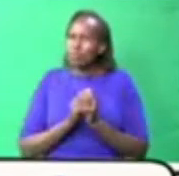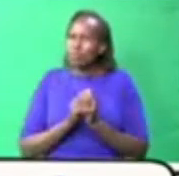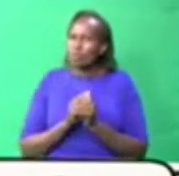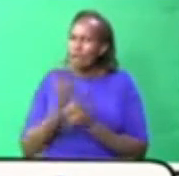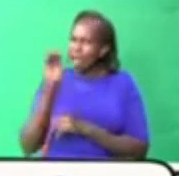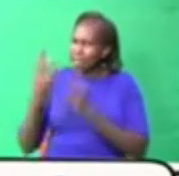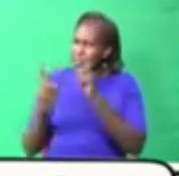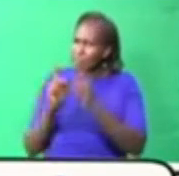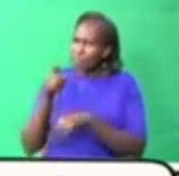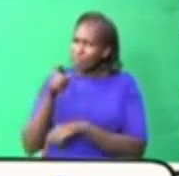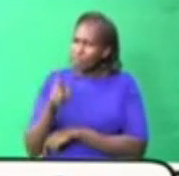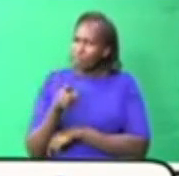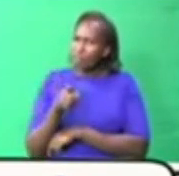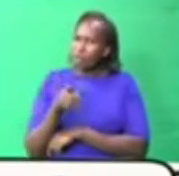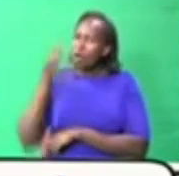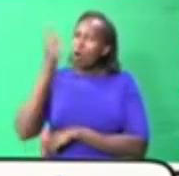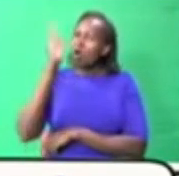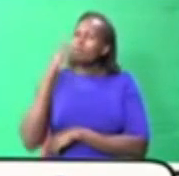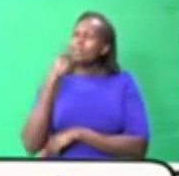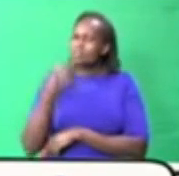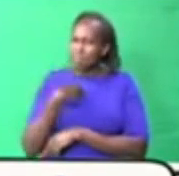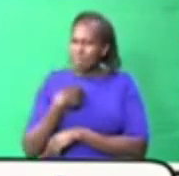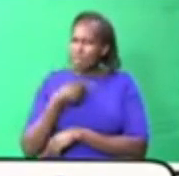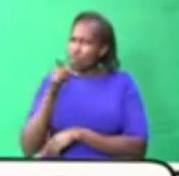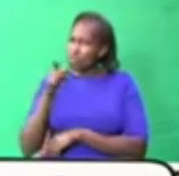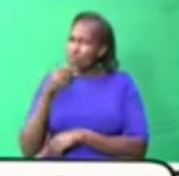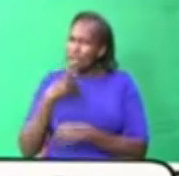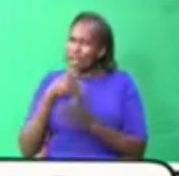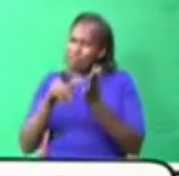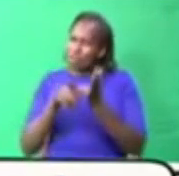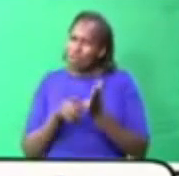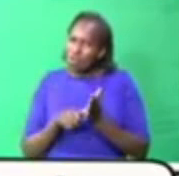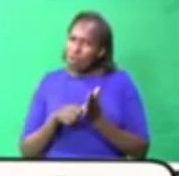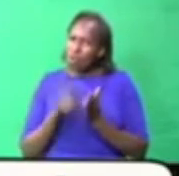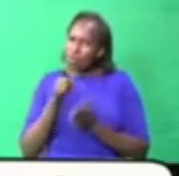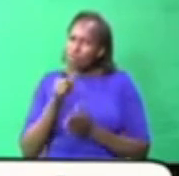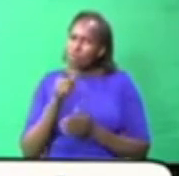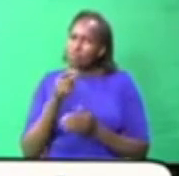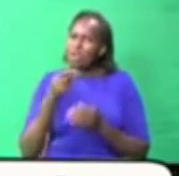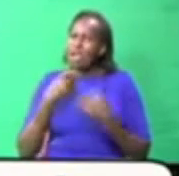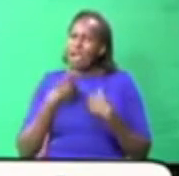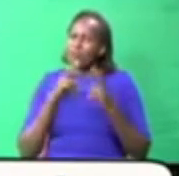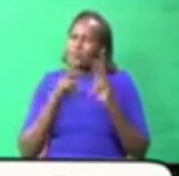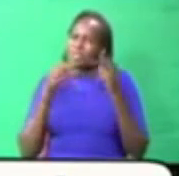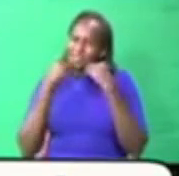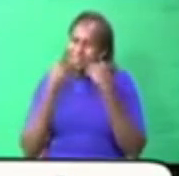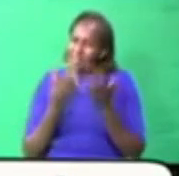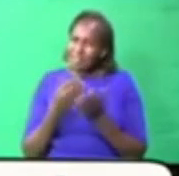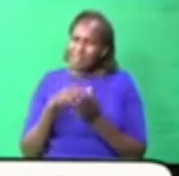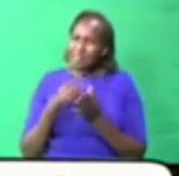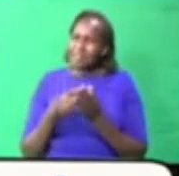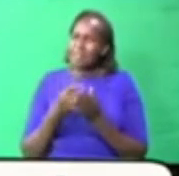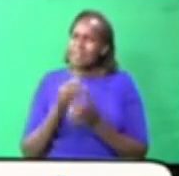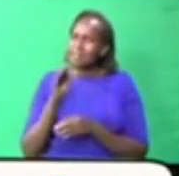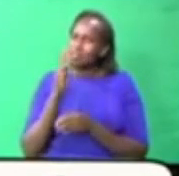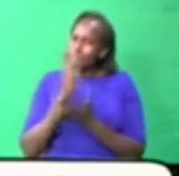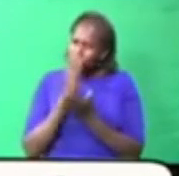and so, Mungu ameniambia kuna deni imekusumbua sana. Akamuliza ndivyo, akaniambia ni